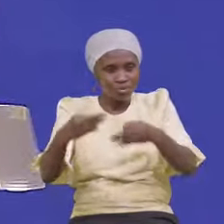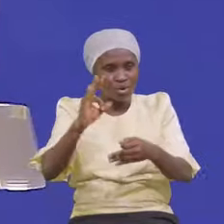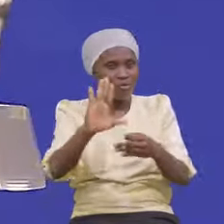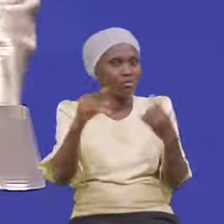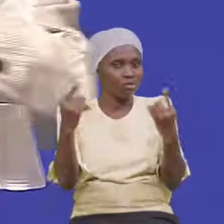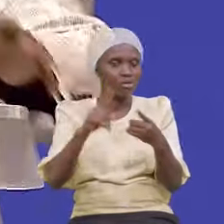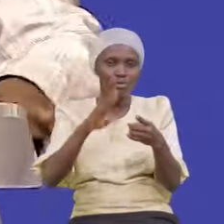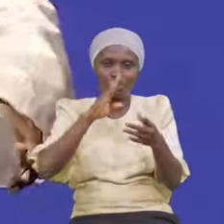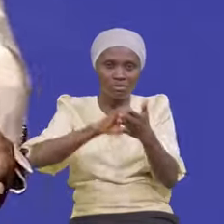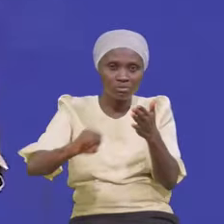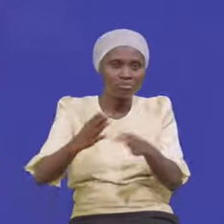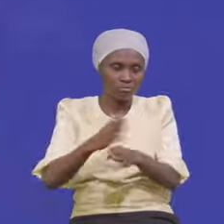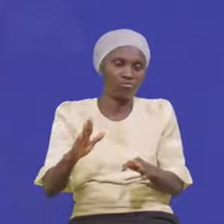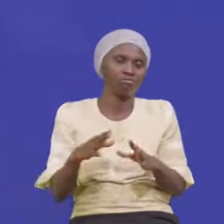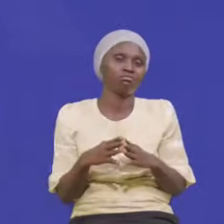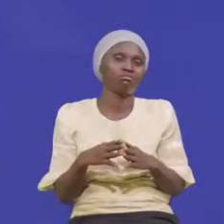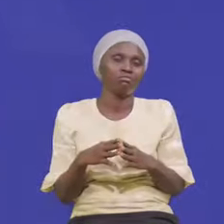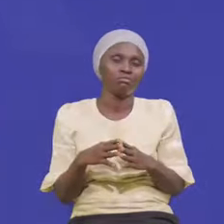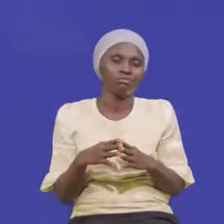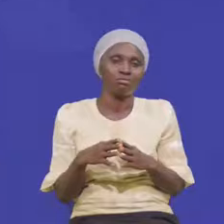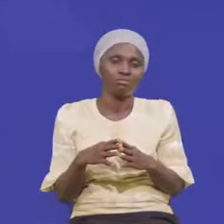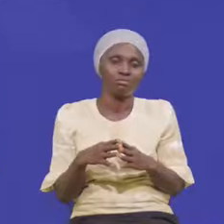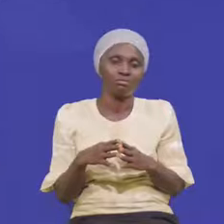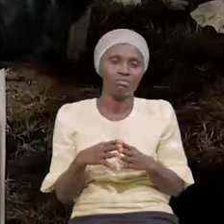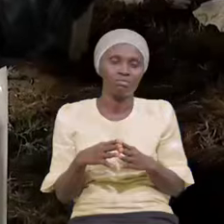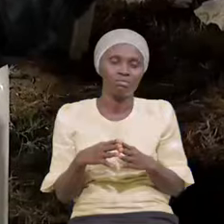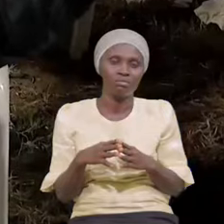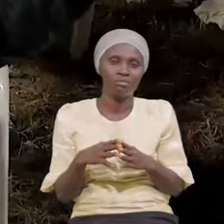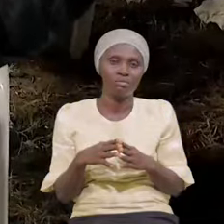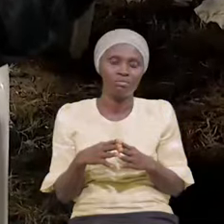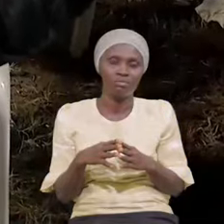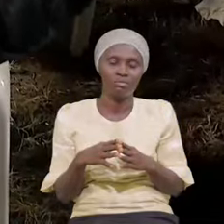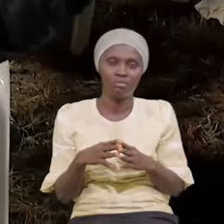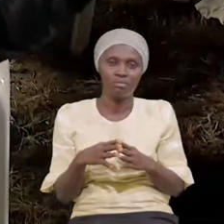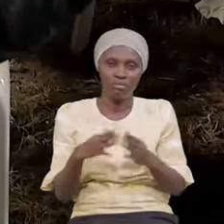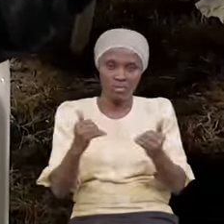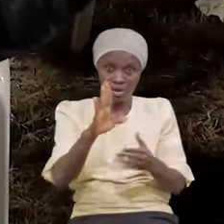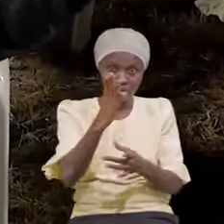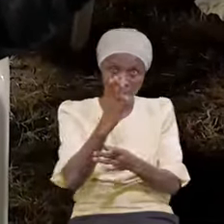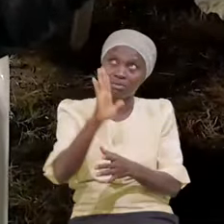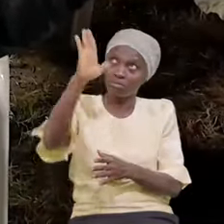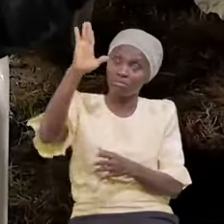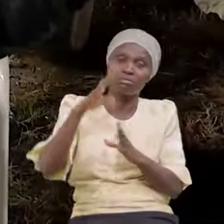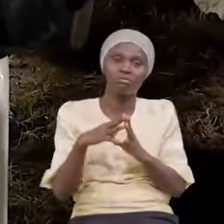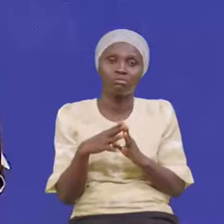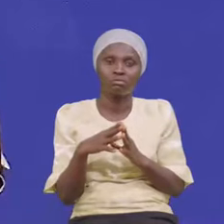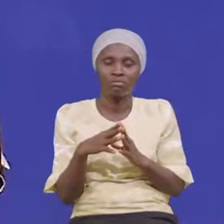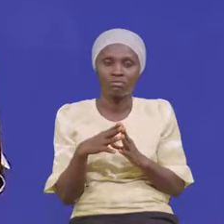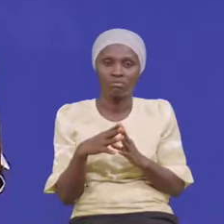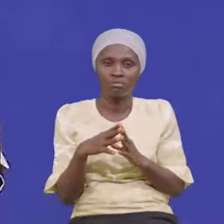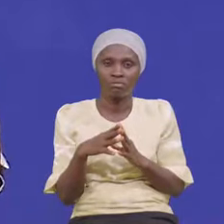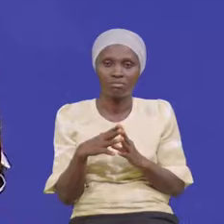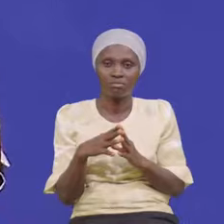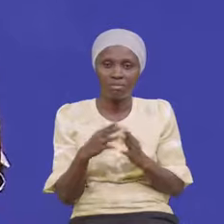be taken away. నా యొక్క పాపాలకు సంబంధించిన తీర్పు తొలగించి వేయబడుతుందని భావించడానికి. Raise up that hand. అలాంటి వారు చేతులు చాపండి.